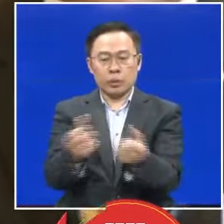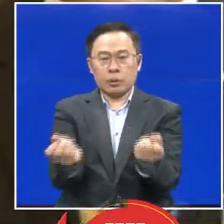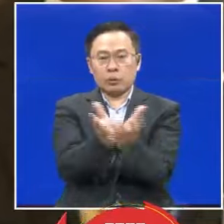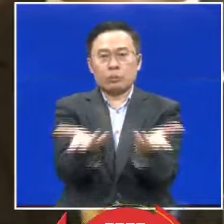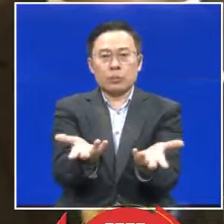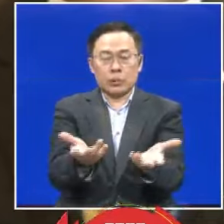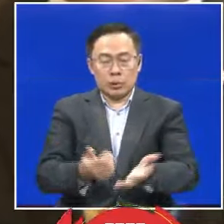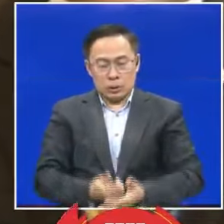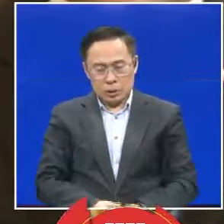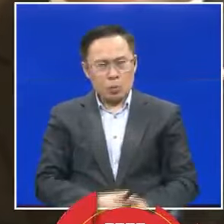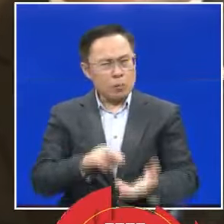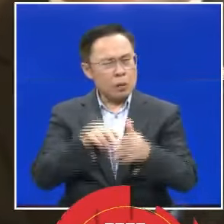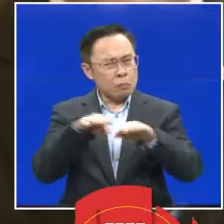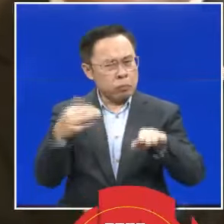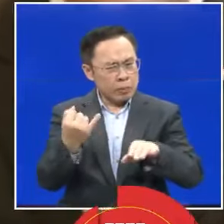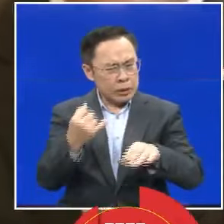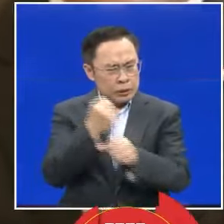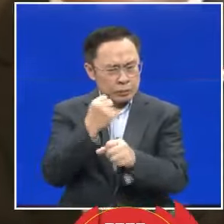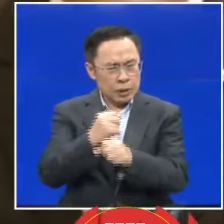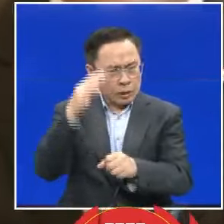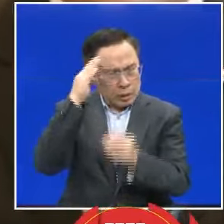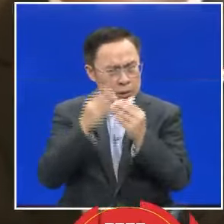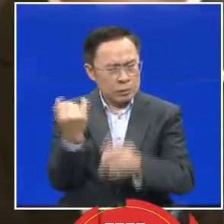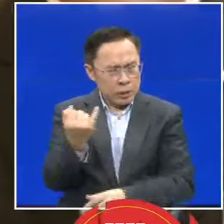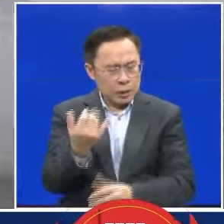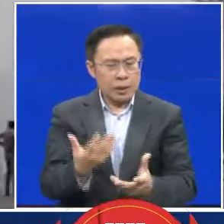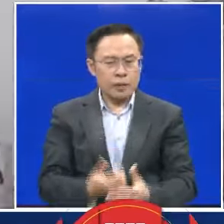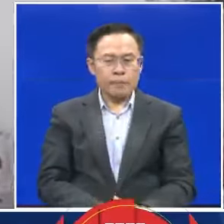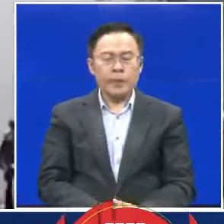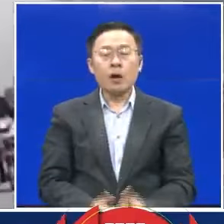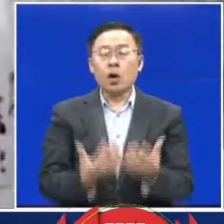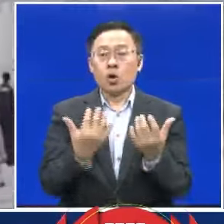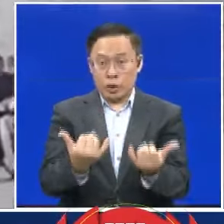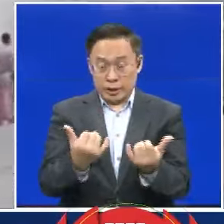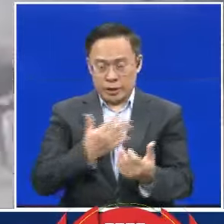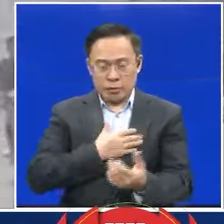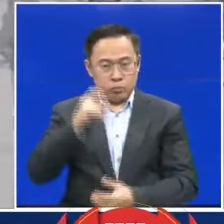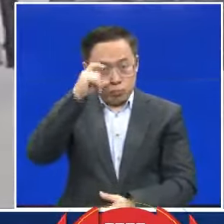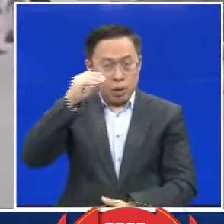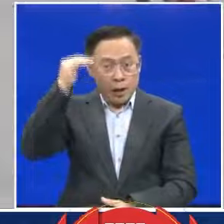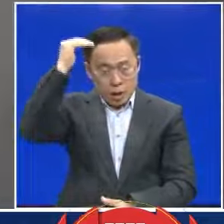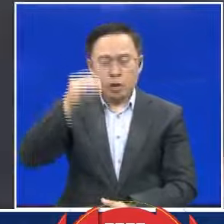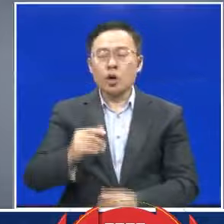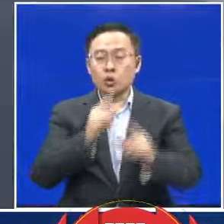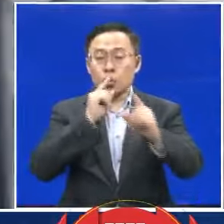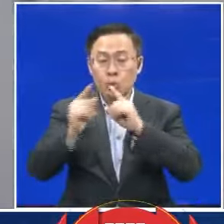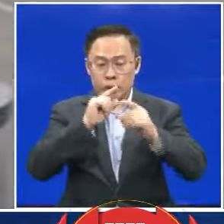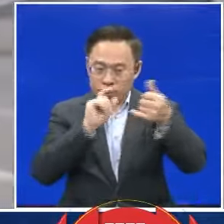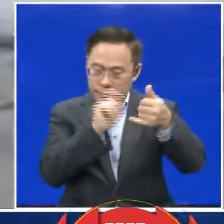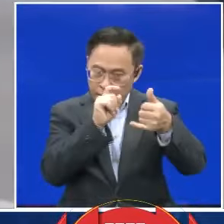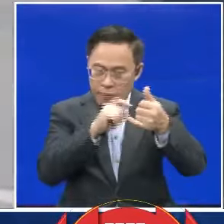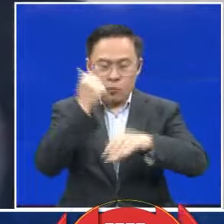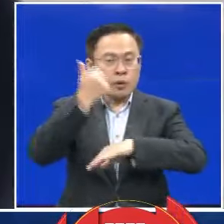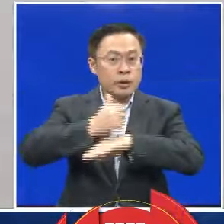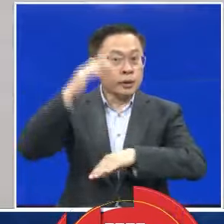นะครับแล้วก็ผมคิดว่าเดี๋ยวในคำถามต่างๆที่โลกโซเชียลถามเนี่ยผมเชื่อว่าได้มีการพูดคุยแน่นอนแล้วเราก็จะฟัง